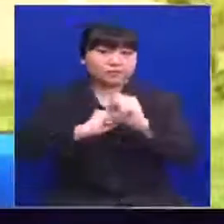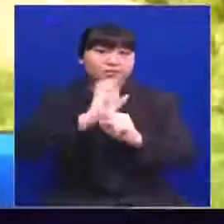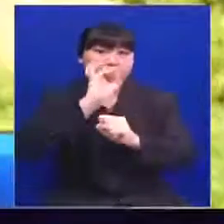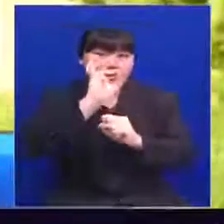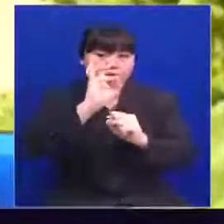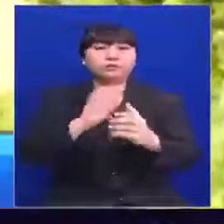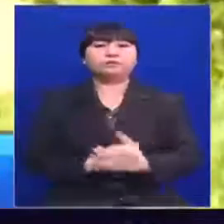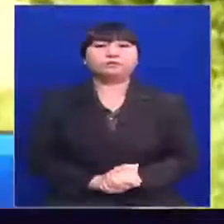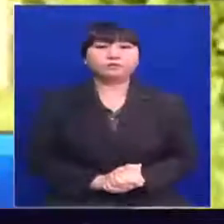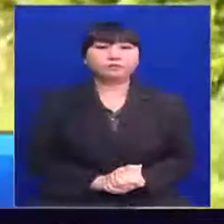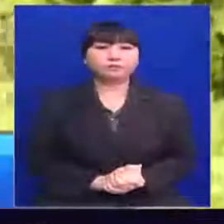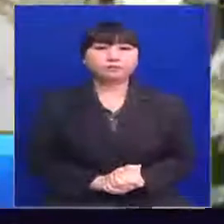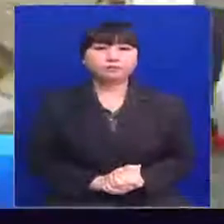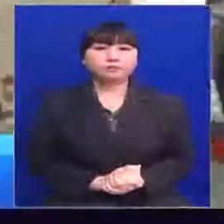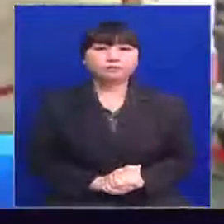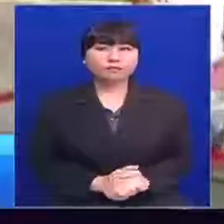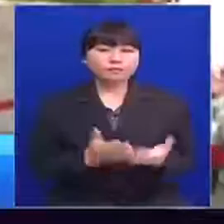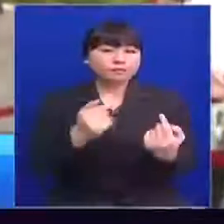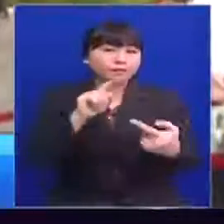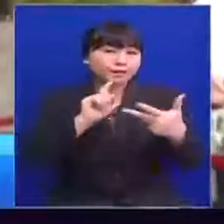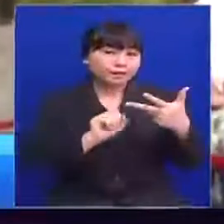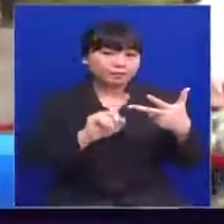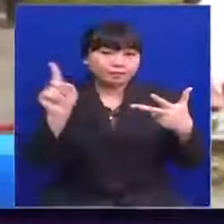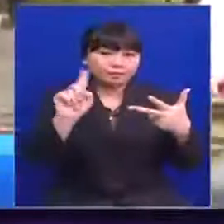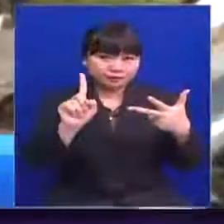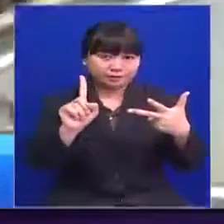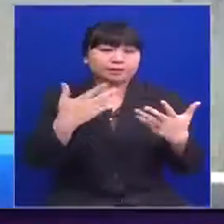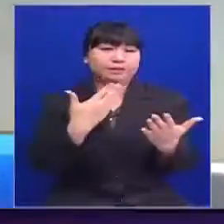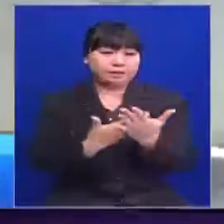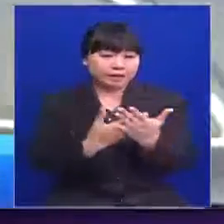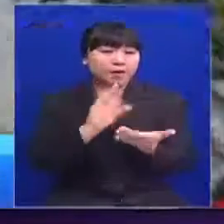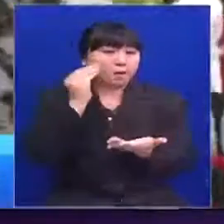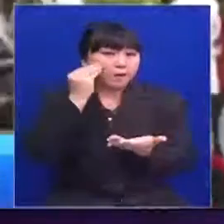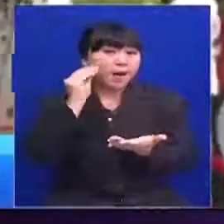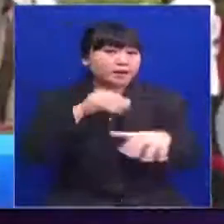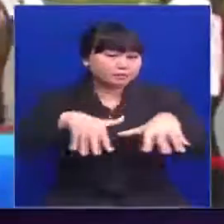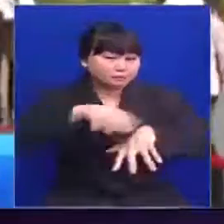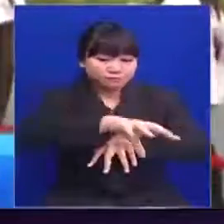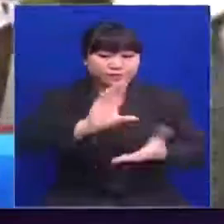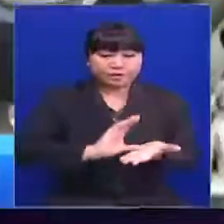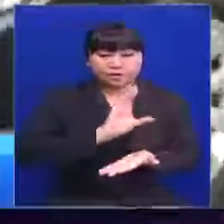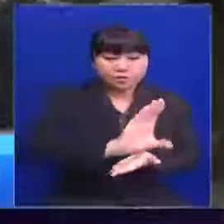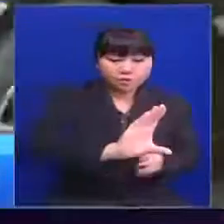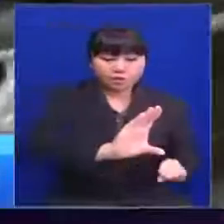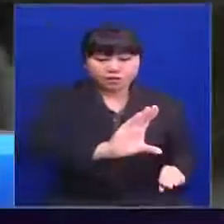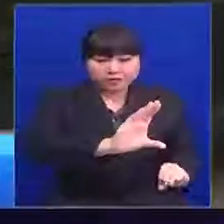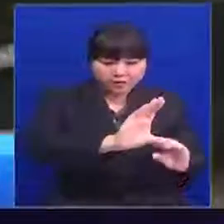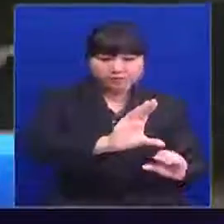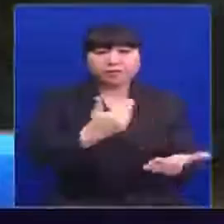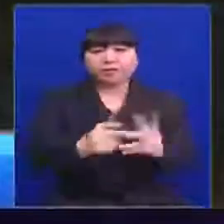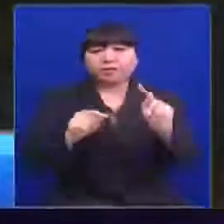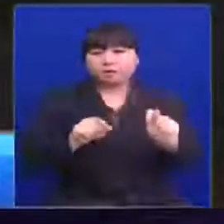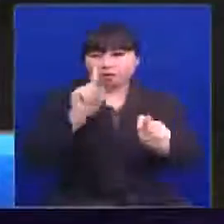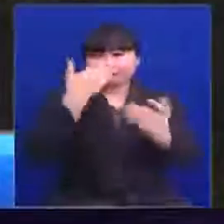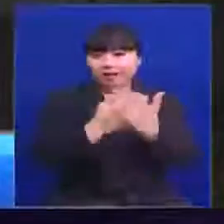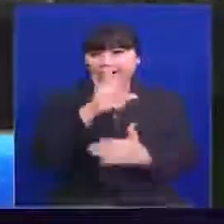กและมาตรการที่3นะคะคือการเติมเงินกองทุนหมู่บ้านรอบใหม่โดยจะนำเงินในส่วนของเงินตำบลละ5ล้านบาทที่ท